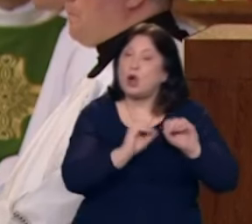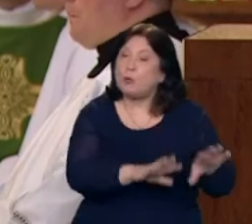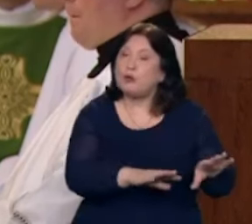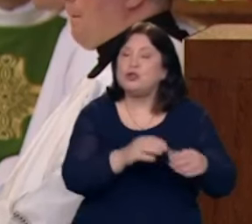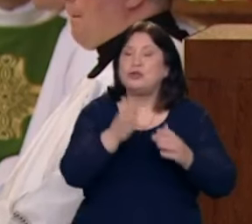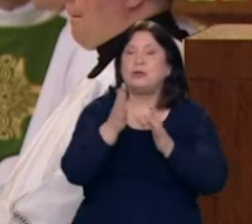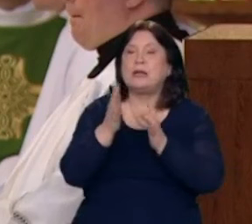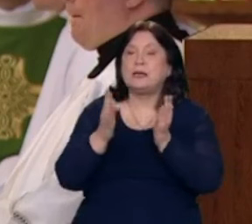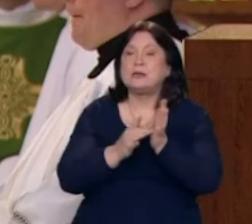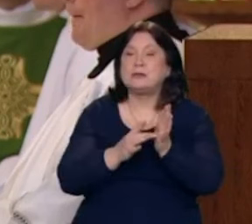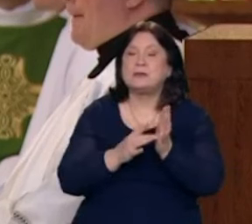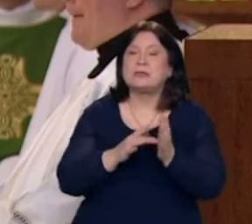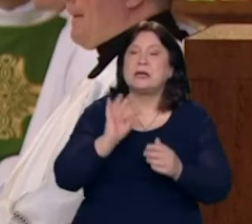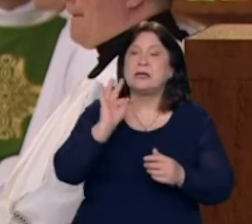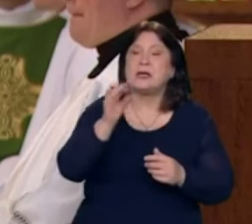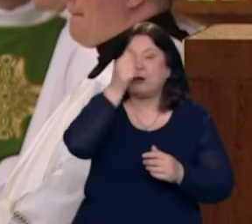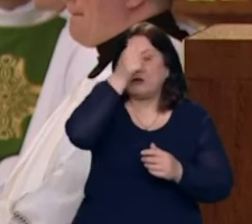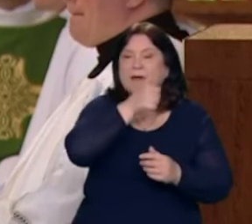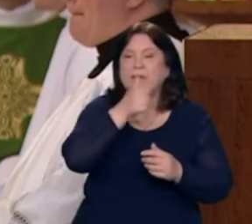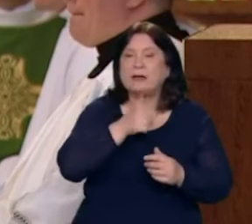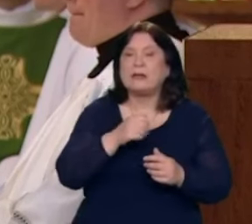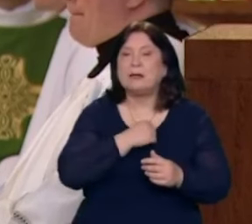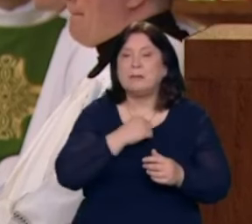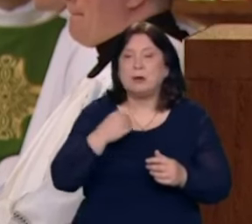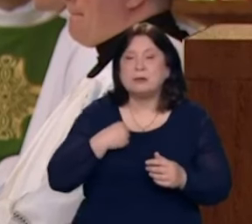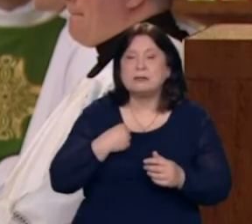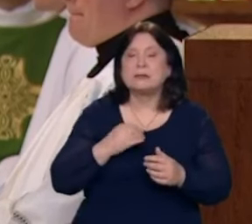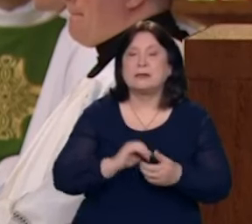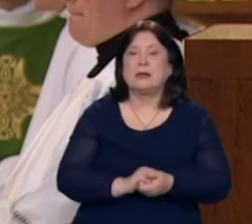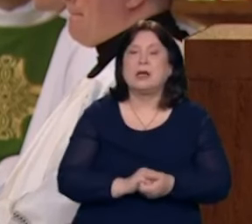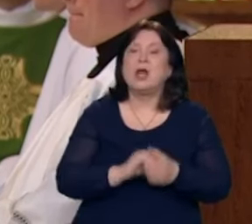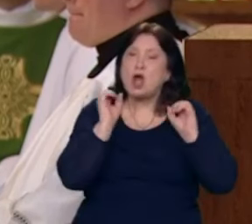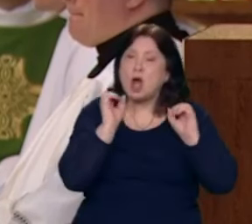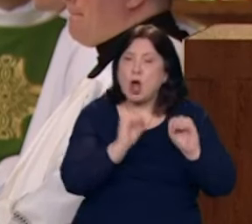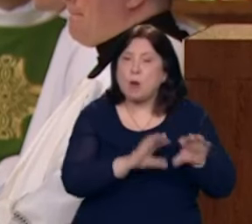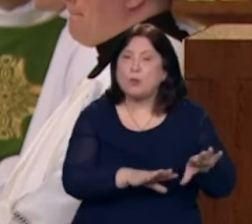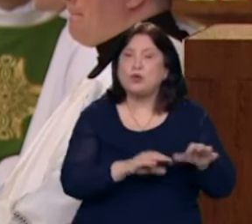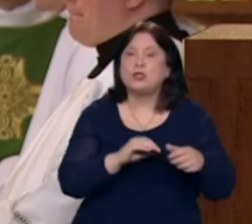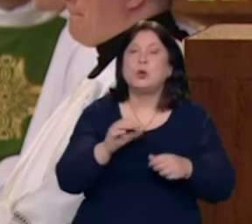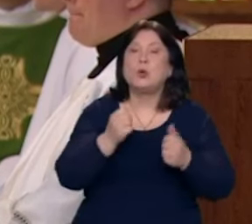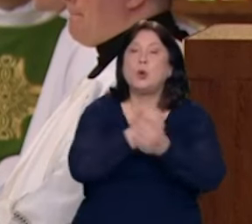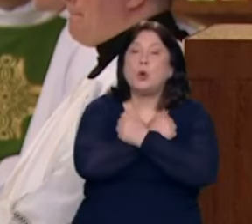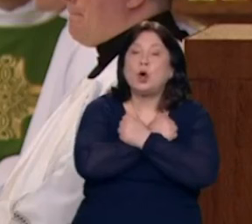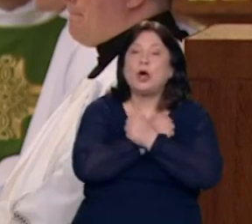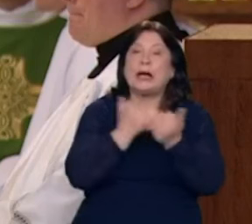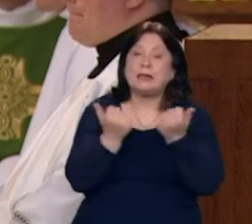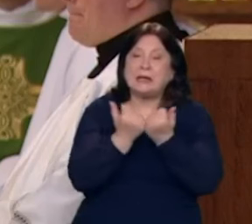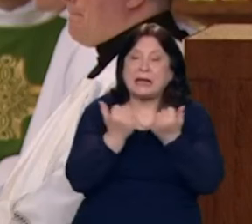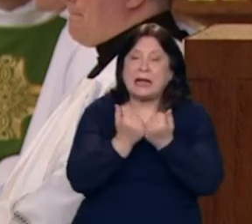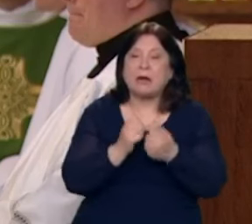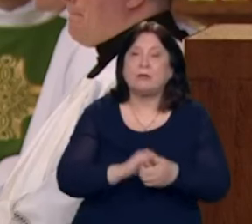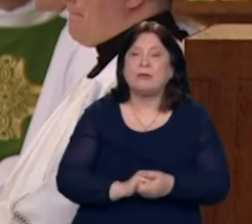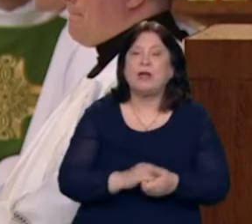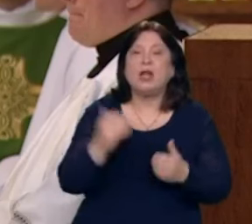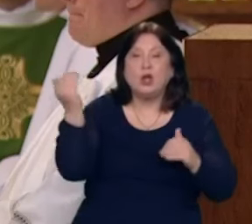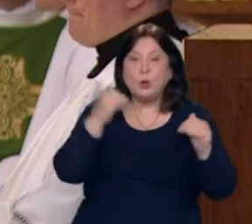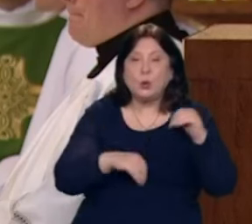Jezusa jego Ewangelii Polskę opuścił ukochany Kraków i